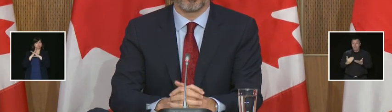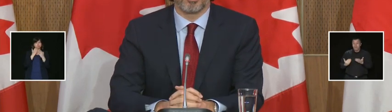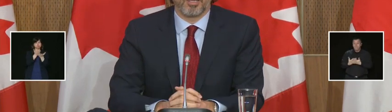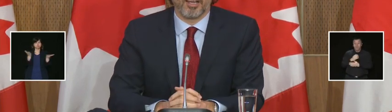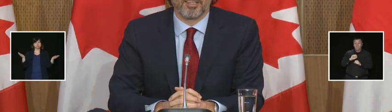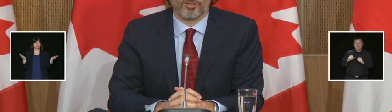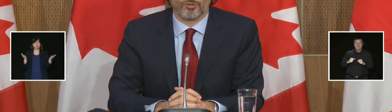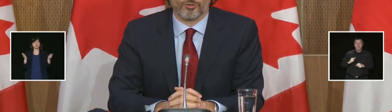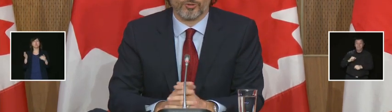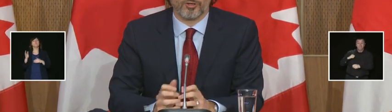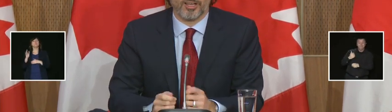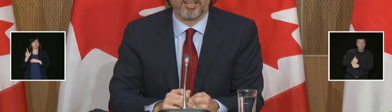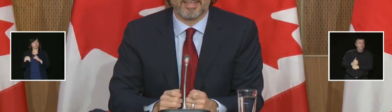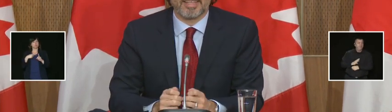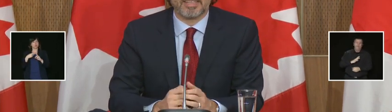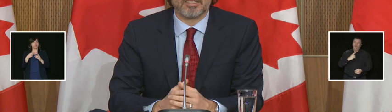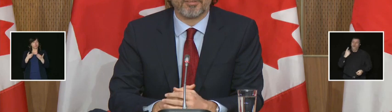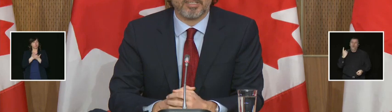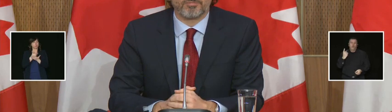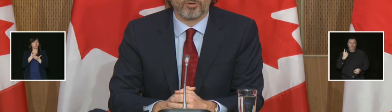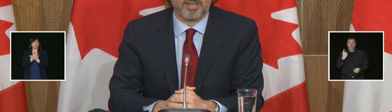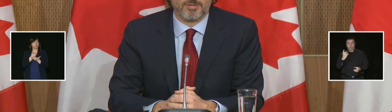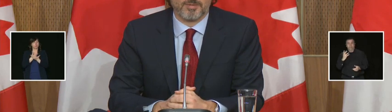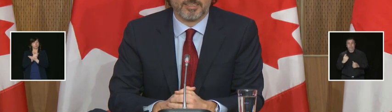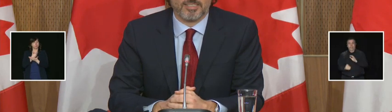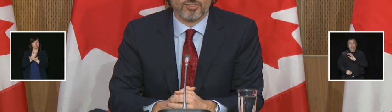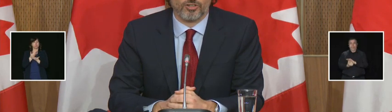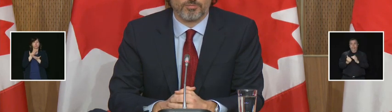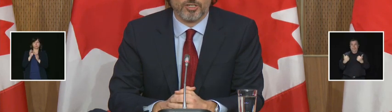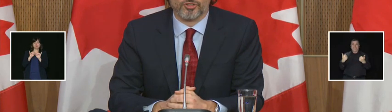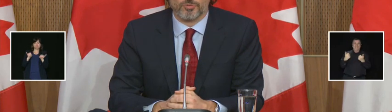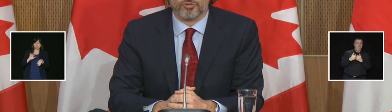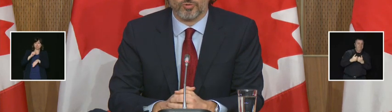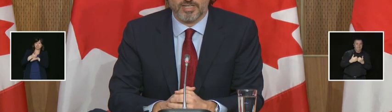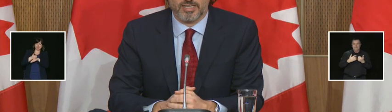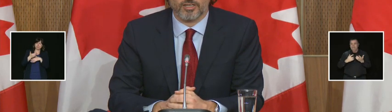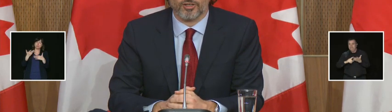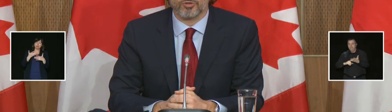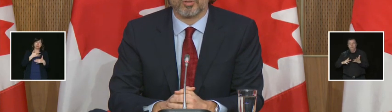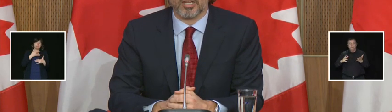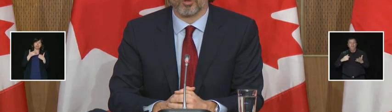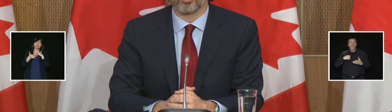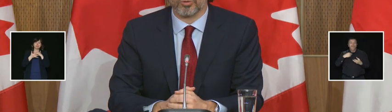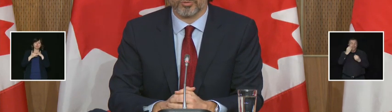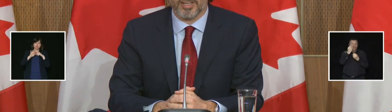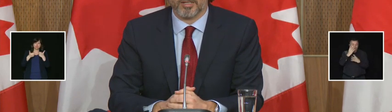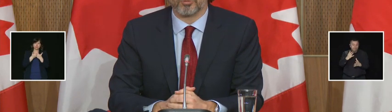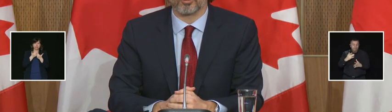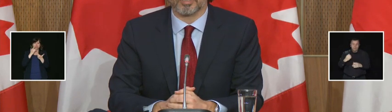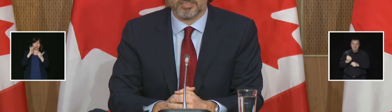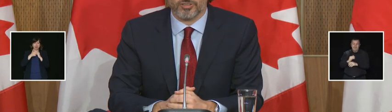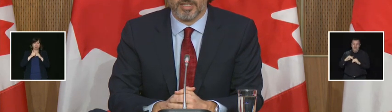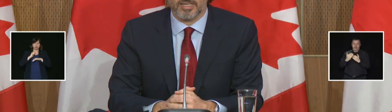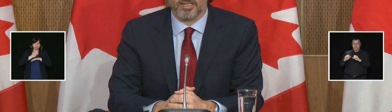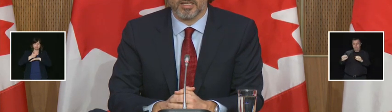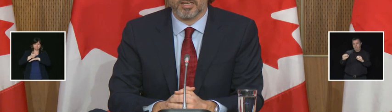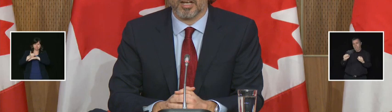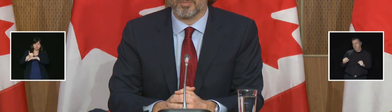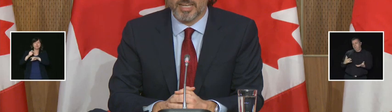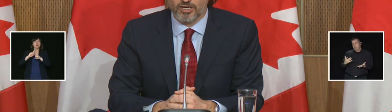évidemment il ya toujours des défis pour l'implémentation mais je peux souligner que nous allons tout faire pour nous assurer